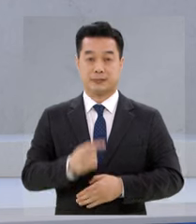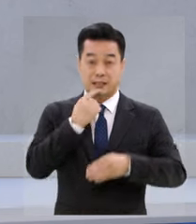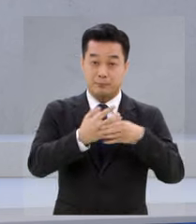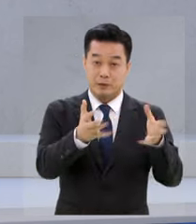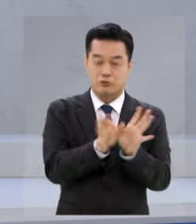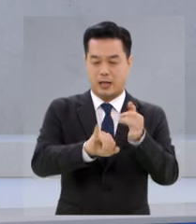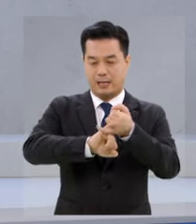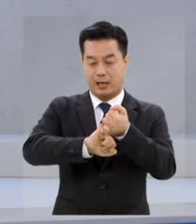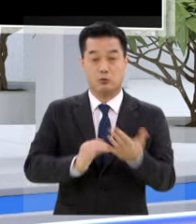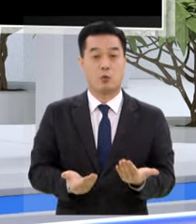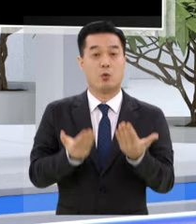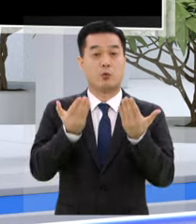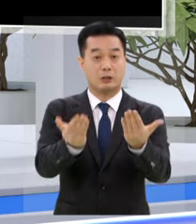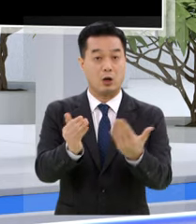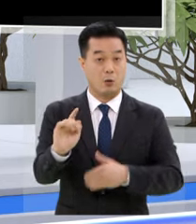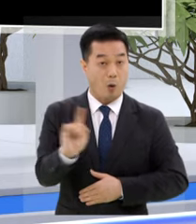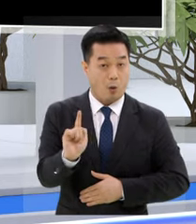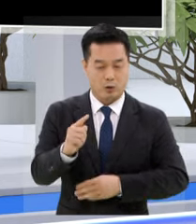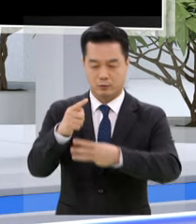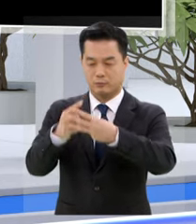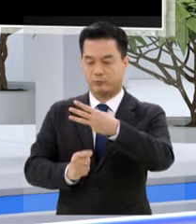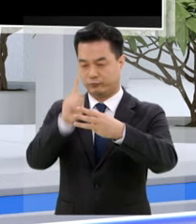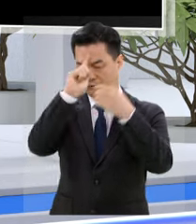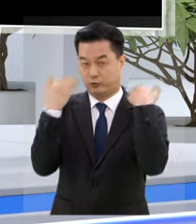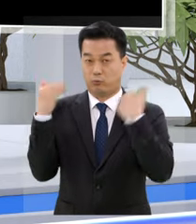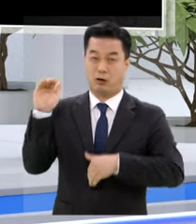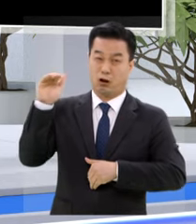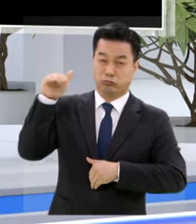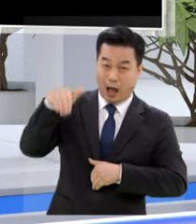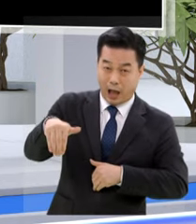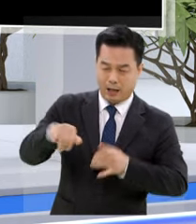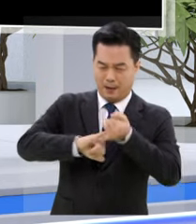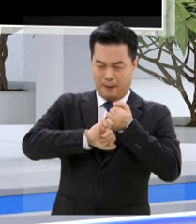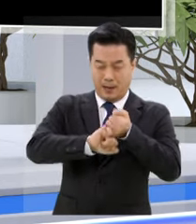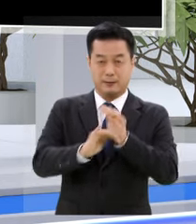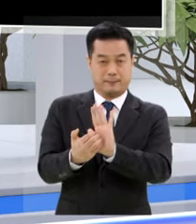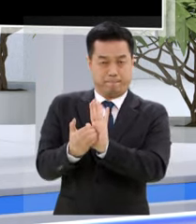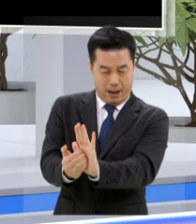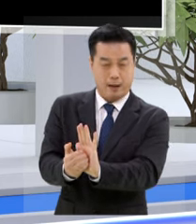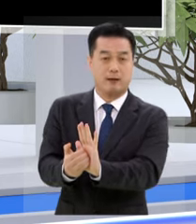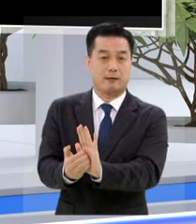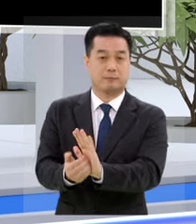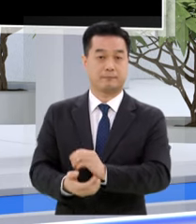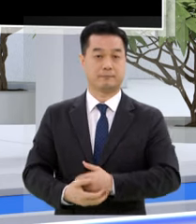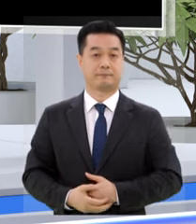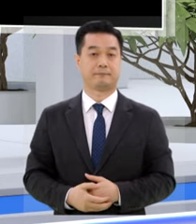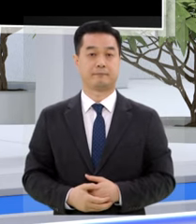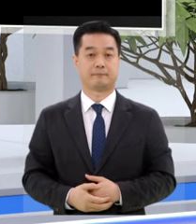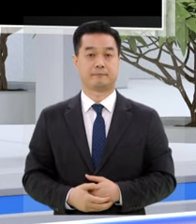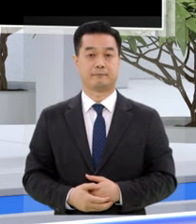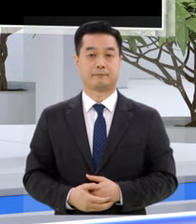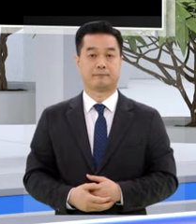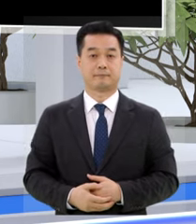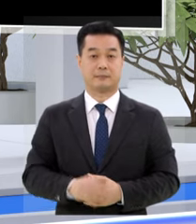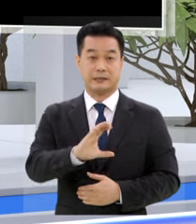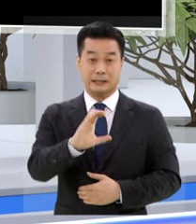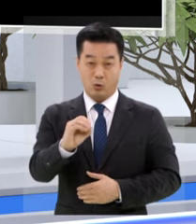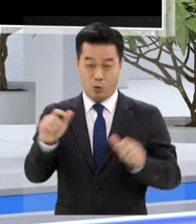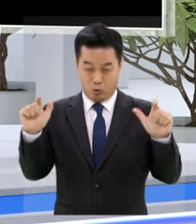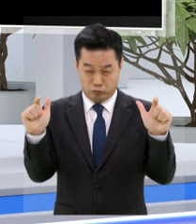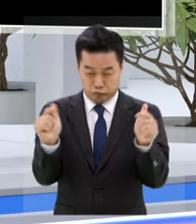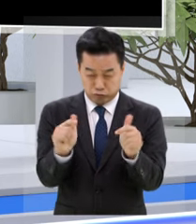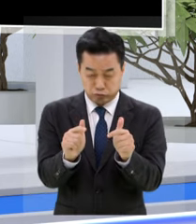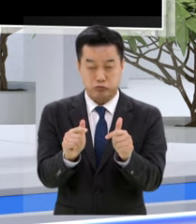약속드립니다 윤성열 정부의 퇴행 반드시 막아내겠습니다 탈탄소 경제로의